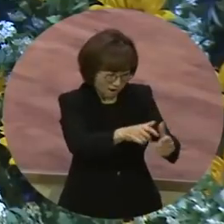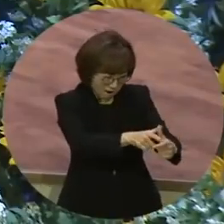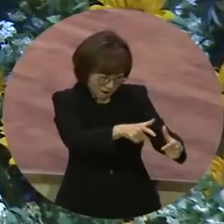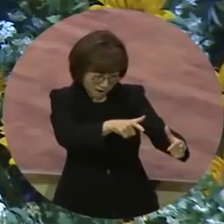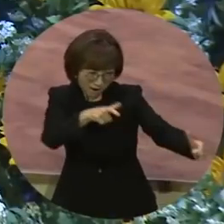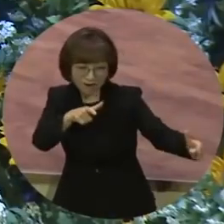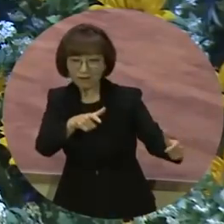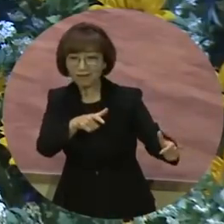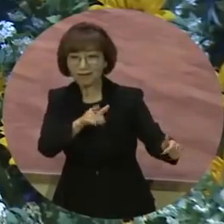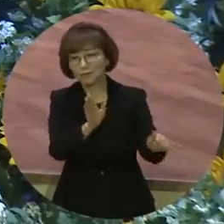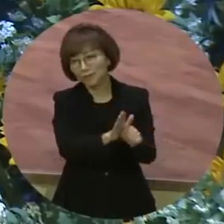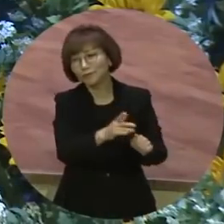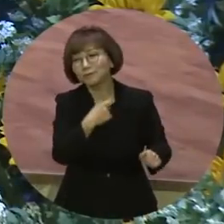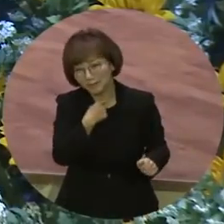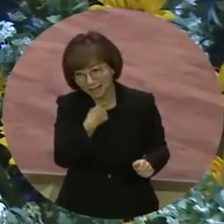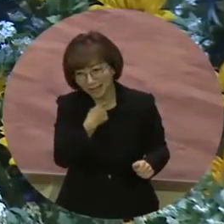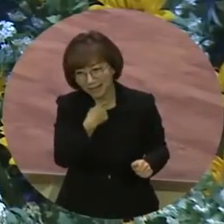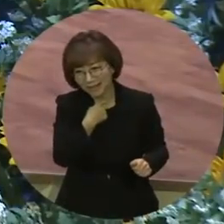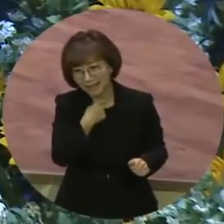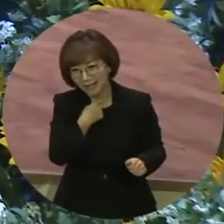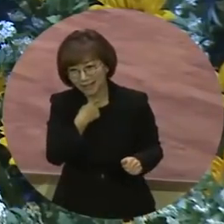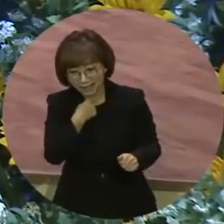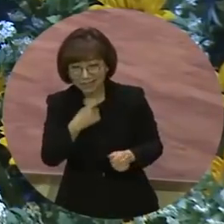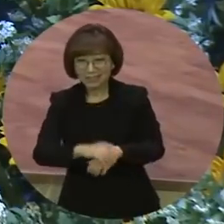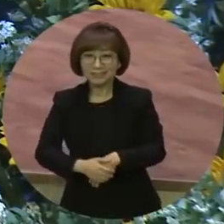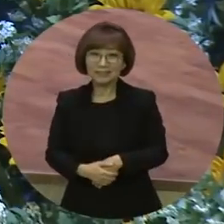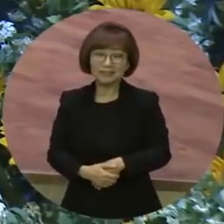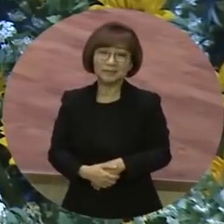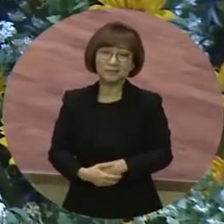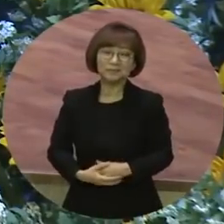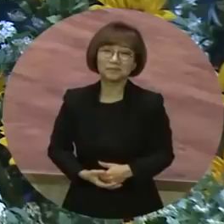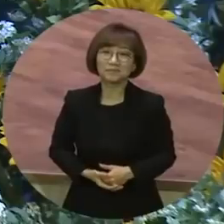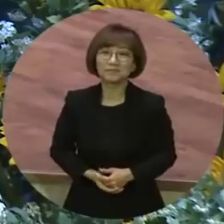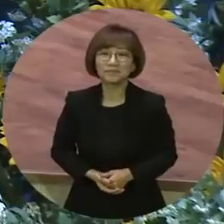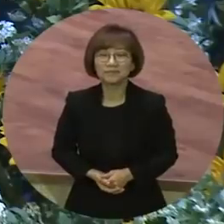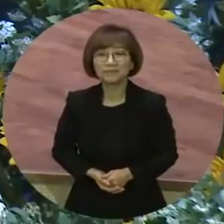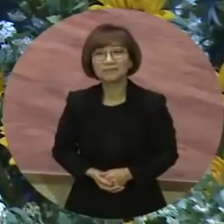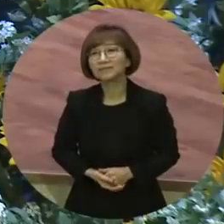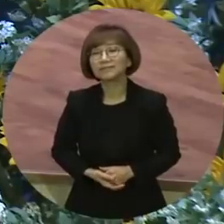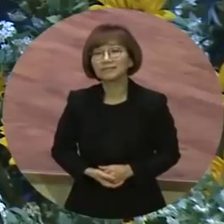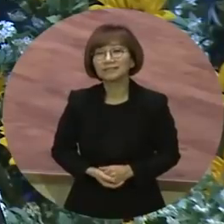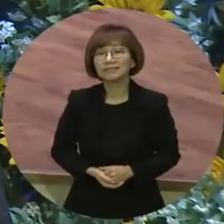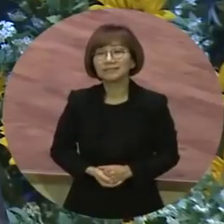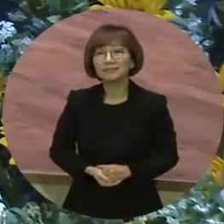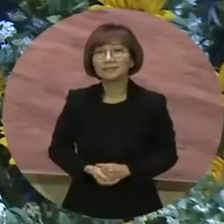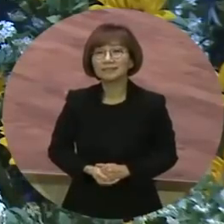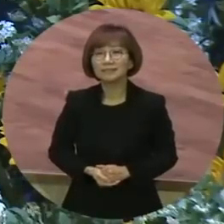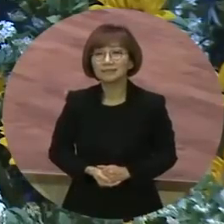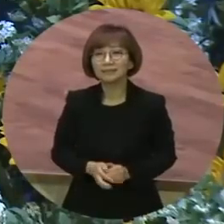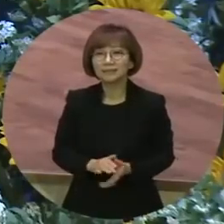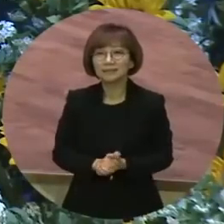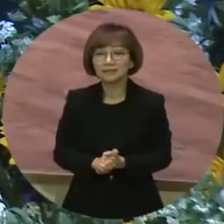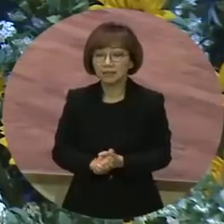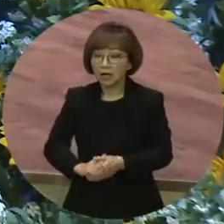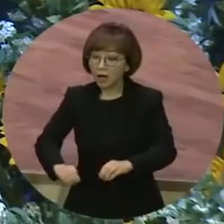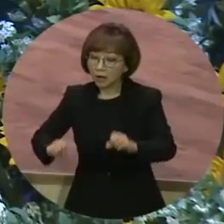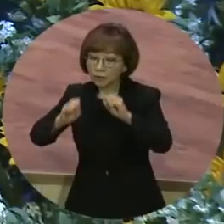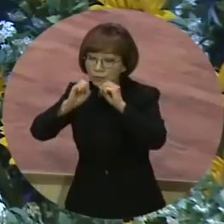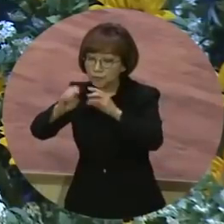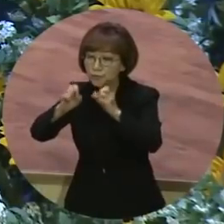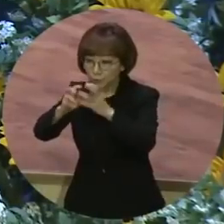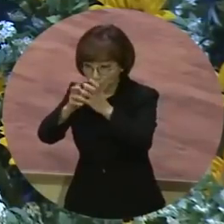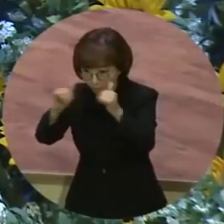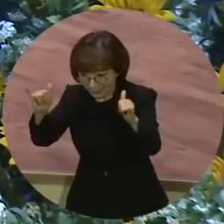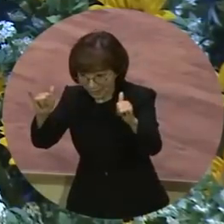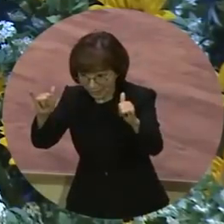복음의 열매. 그렇게 말씀을 하고 있습니다. 다시 말하면 복음 전도자의 진정한